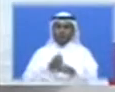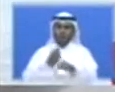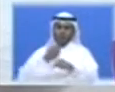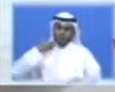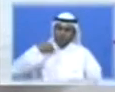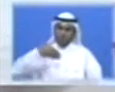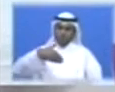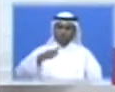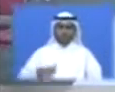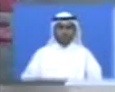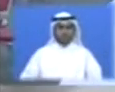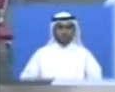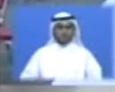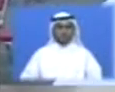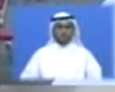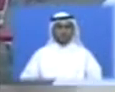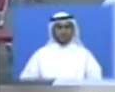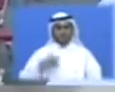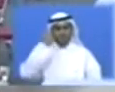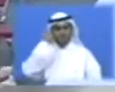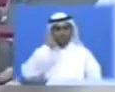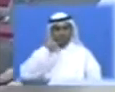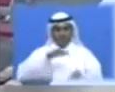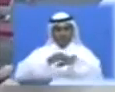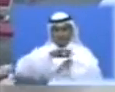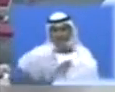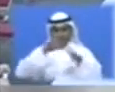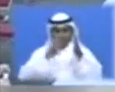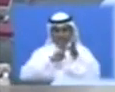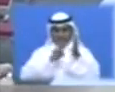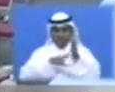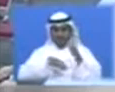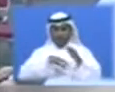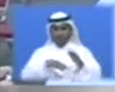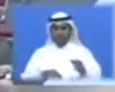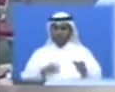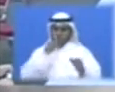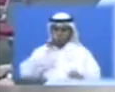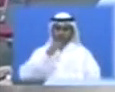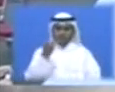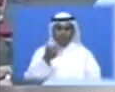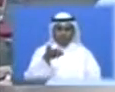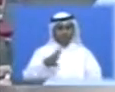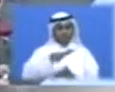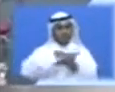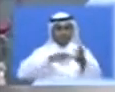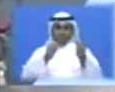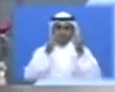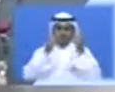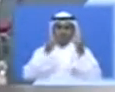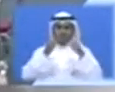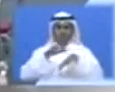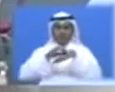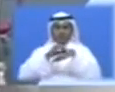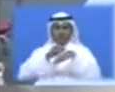يكون إيدهم معطاء للخير. السوريين بحاجة إلى رعاية ودعم، وبحاجة إلى عناية من